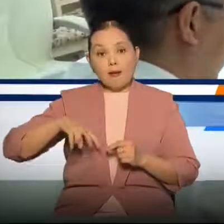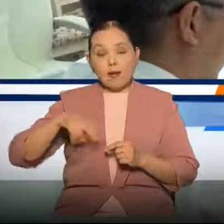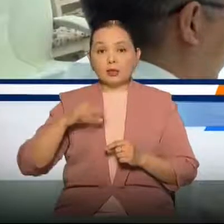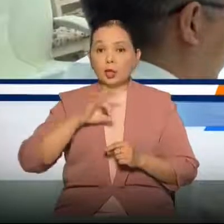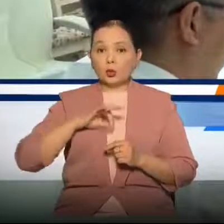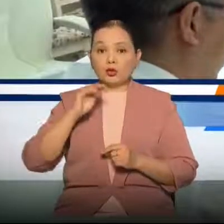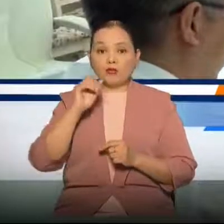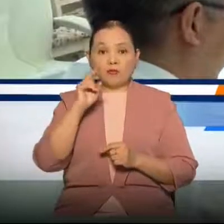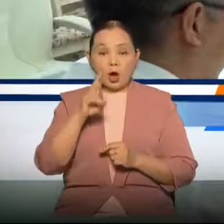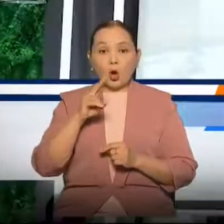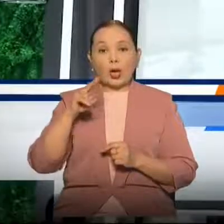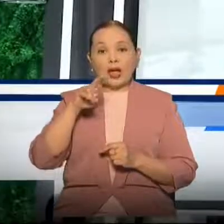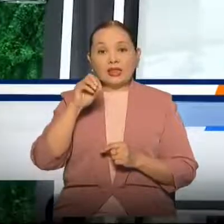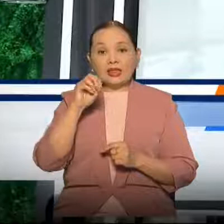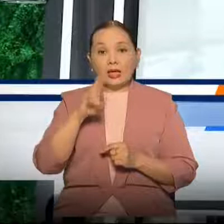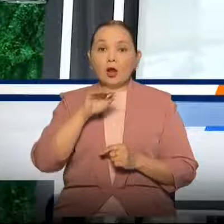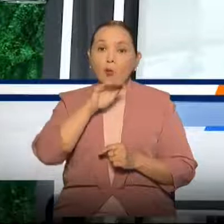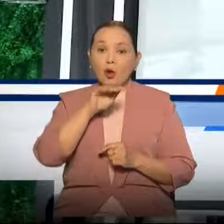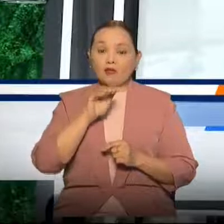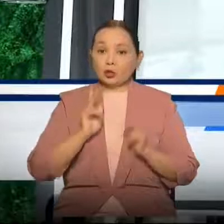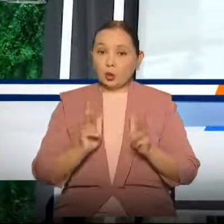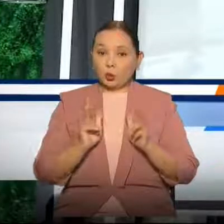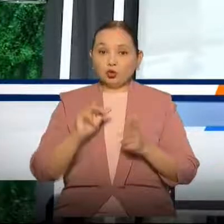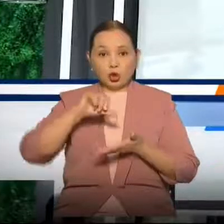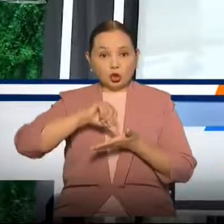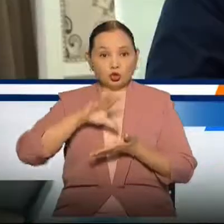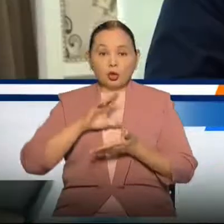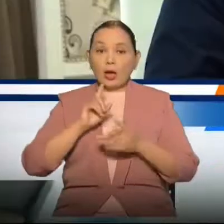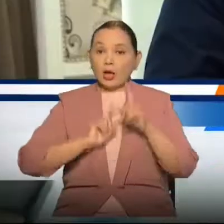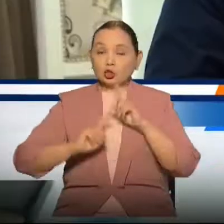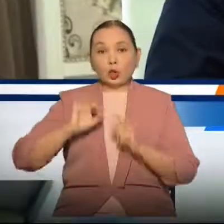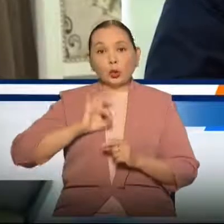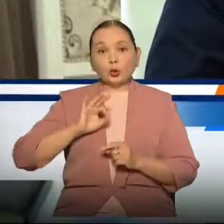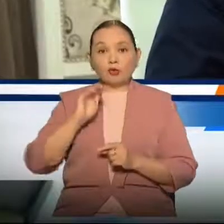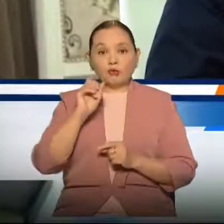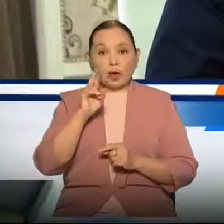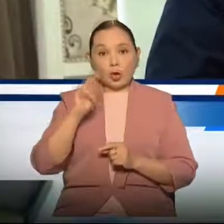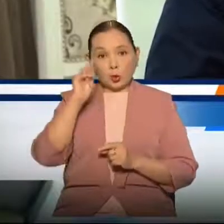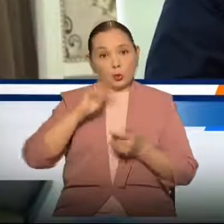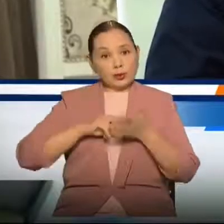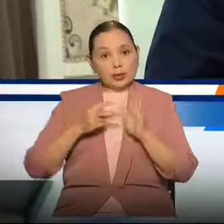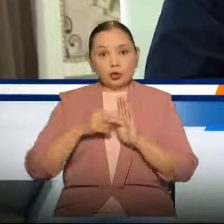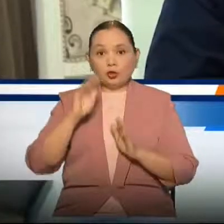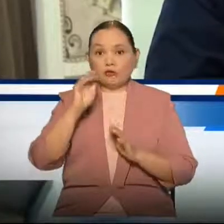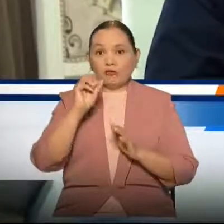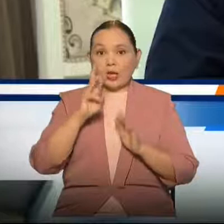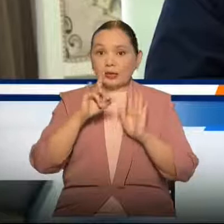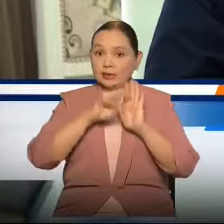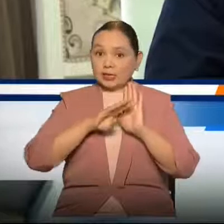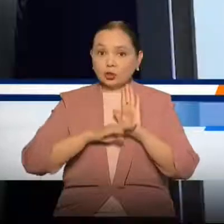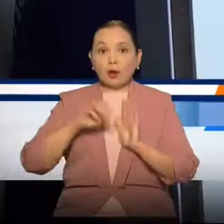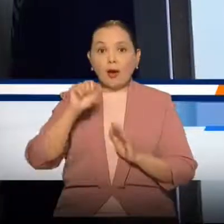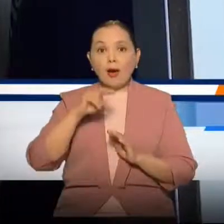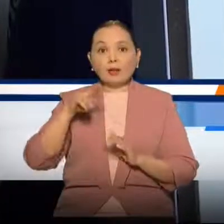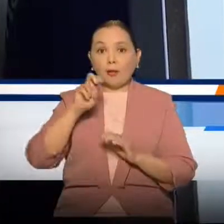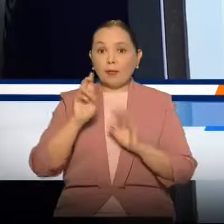yuridik fakultetlari dekanlari va professor o'qituvchilari ishtirok etdi. Anjumanda yuridik fakultetlarning o'quv reja va fan dasturlari hamda adabiyotlar